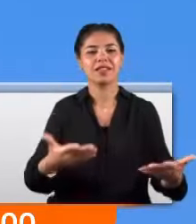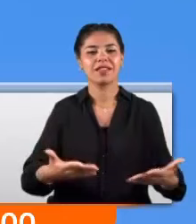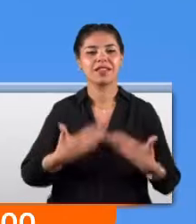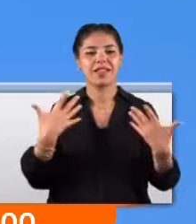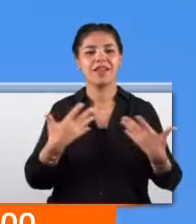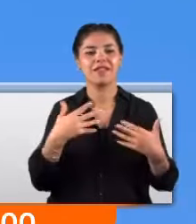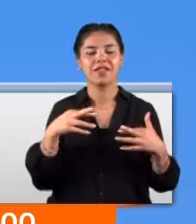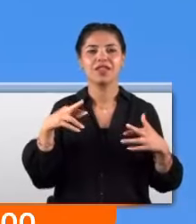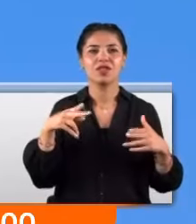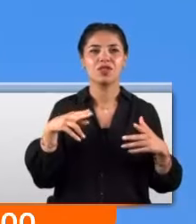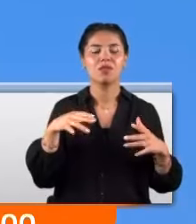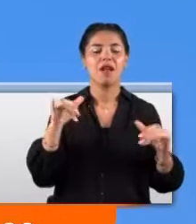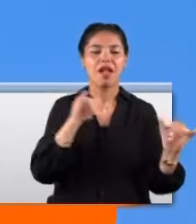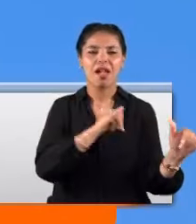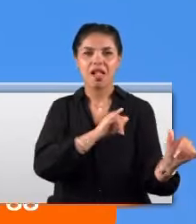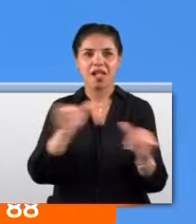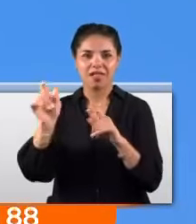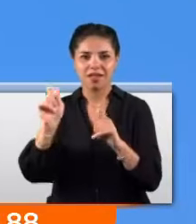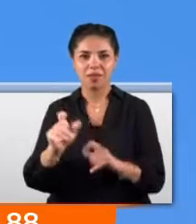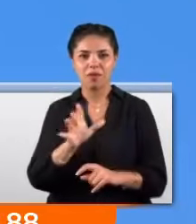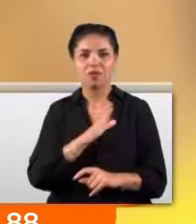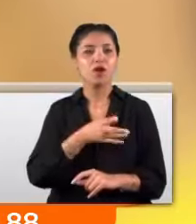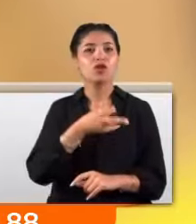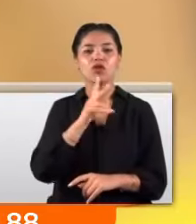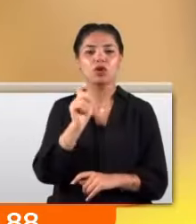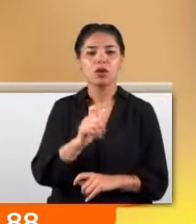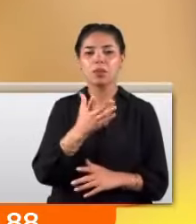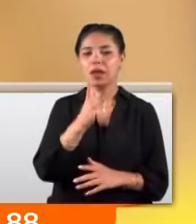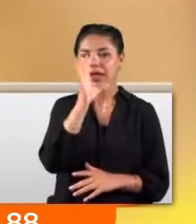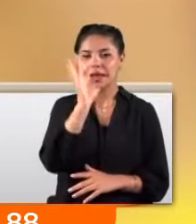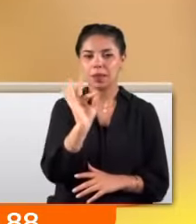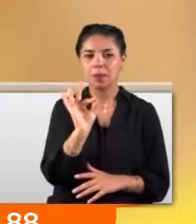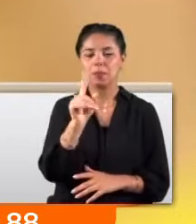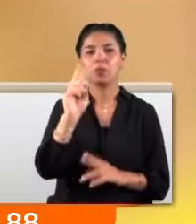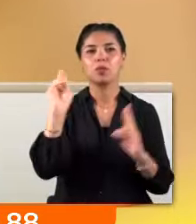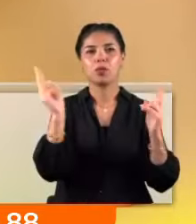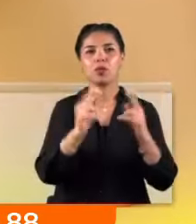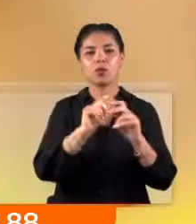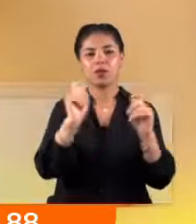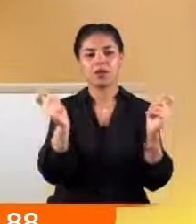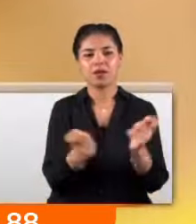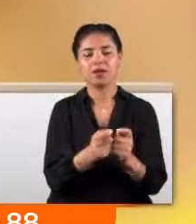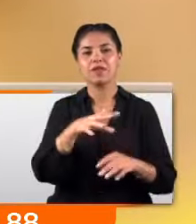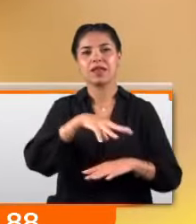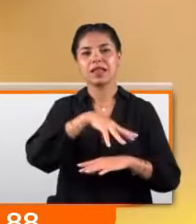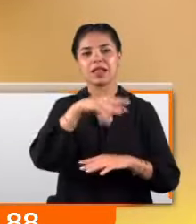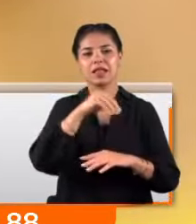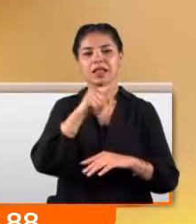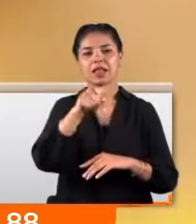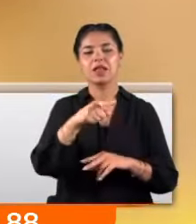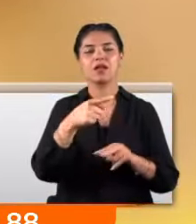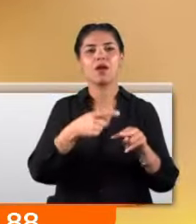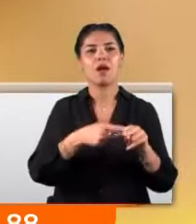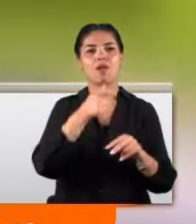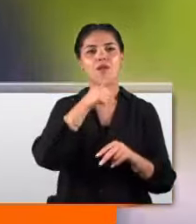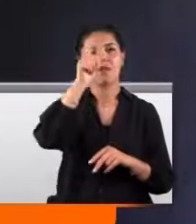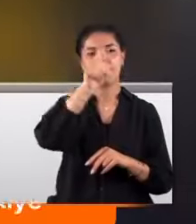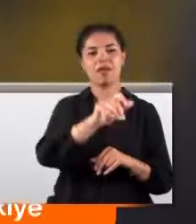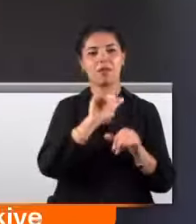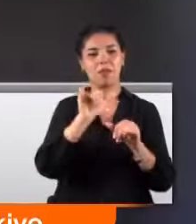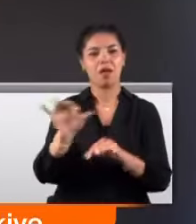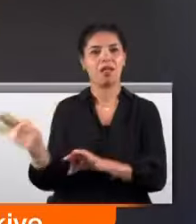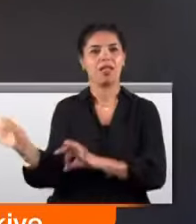haline geldi. Fenomen hareketi son kullanansa sırıkla atlamada dünya rekoru kıran İsveçli efsane atlet Armand Duplan oldu.